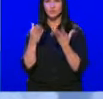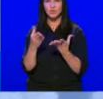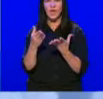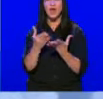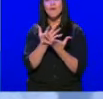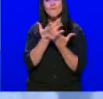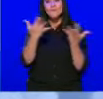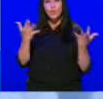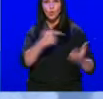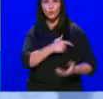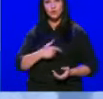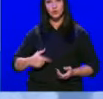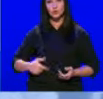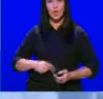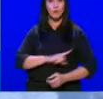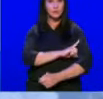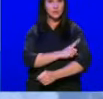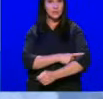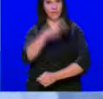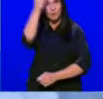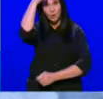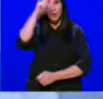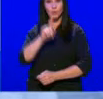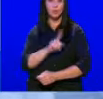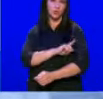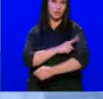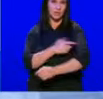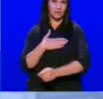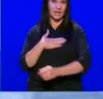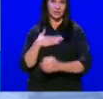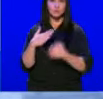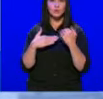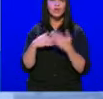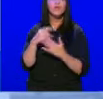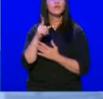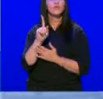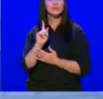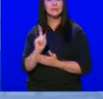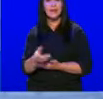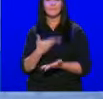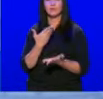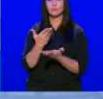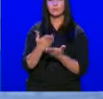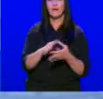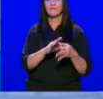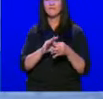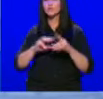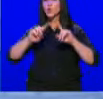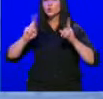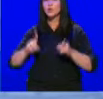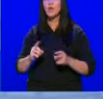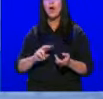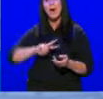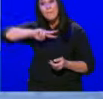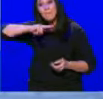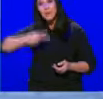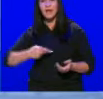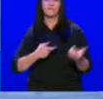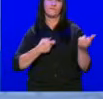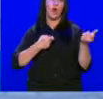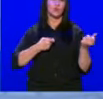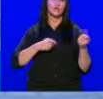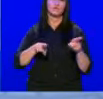за многонационални сили в България, които засилват нашите способности. И това трябва да го поставим в контекста на ускорено превъоръжаване, което